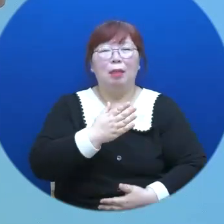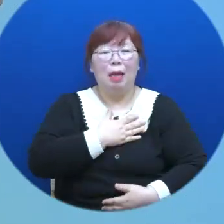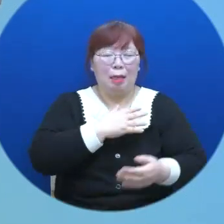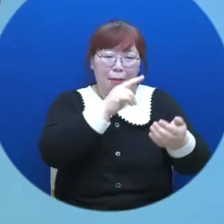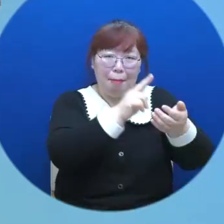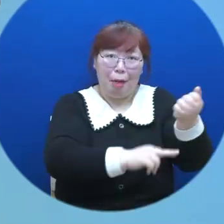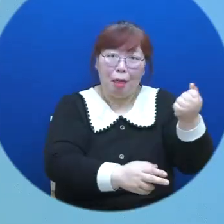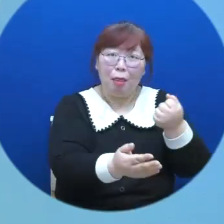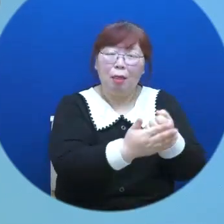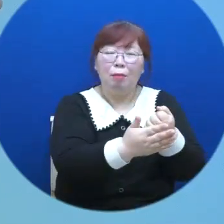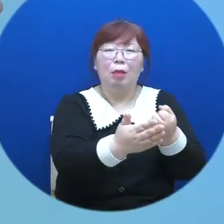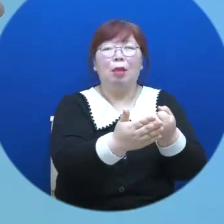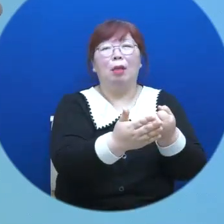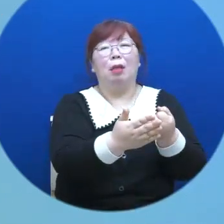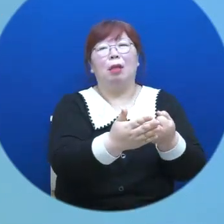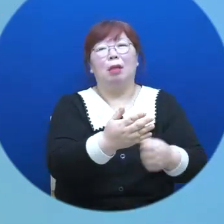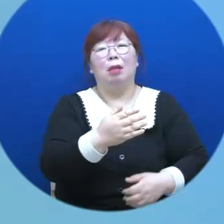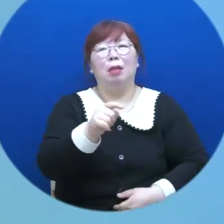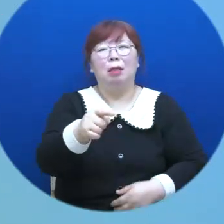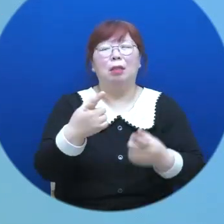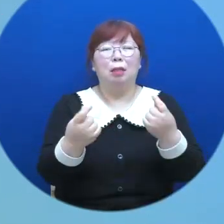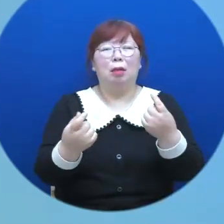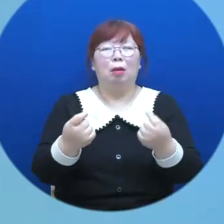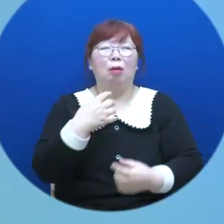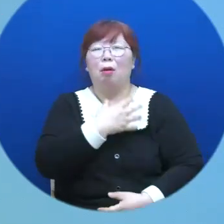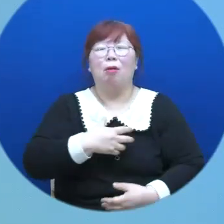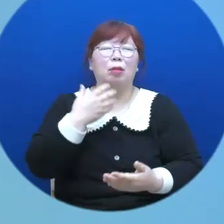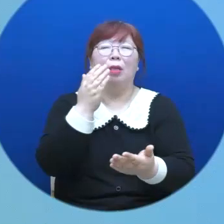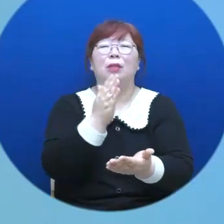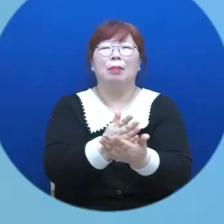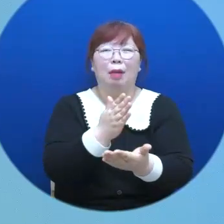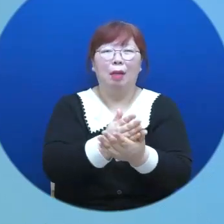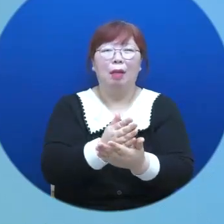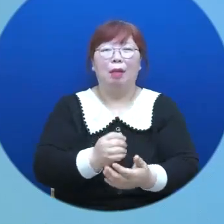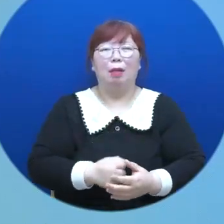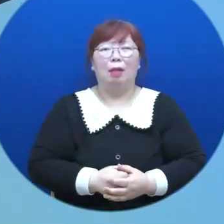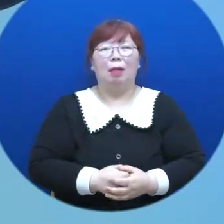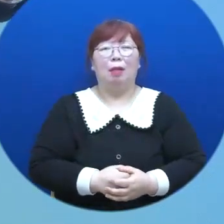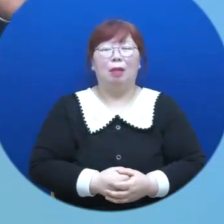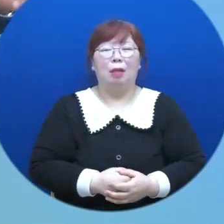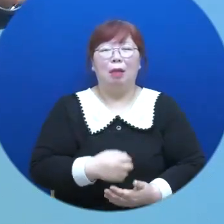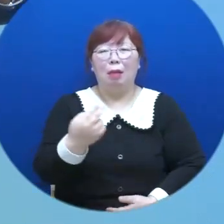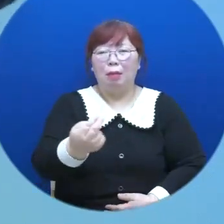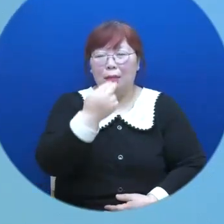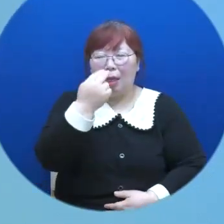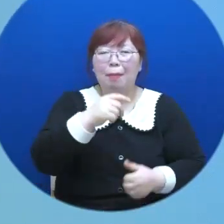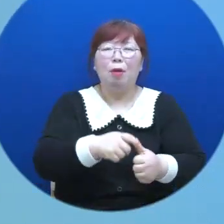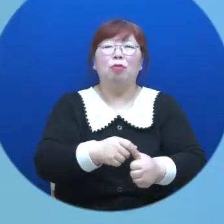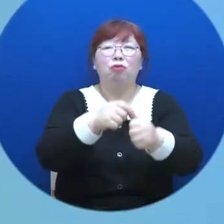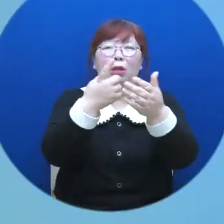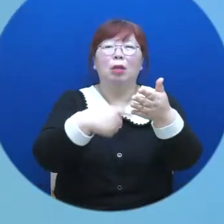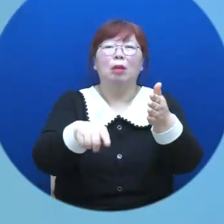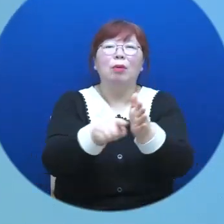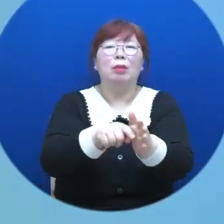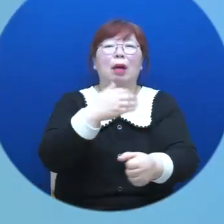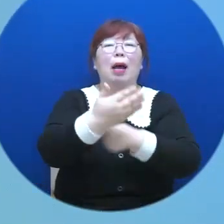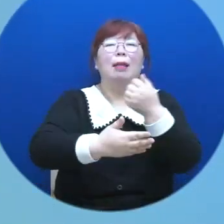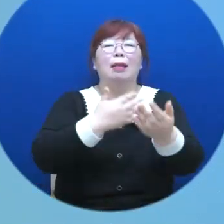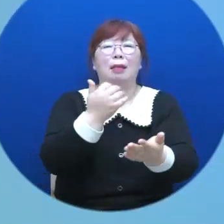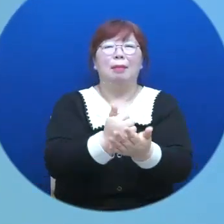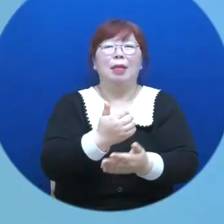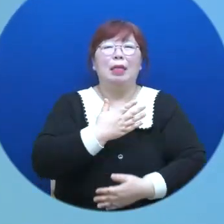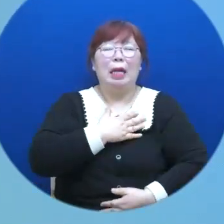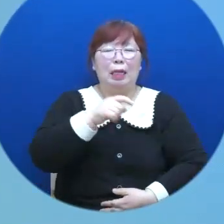팔았다고 해서 그런 걱정하지 마세요. 생명을 구원하려고 하나님이